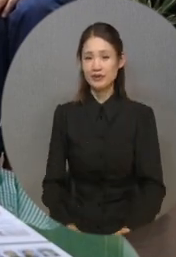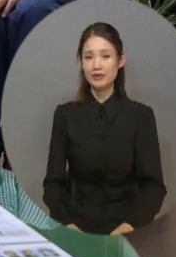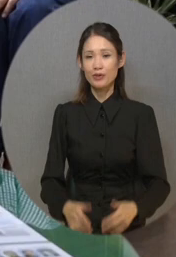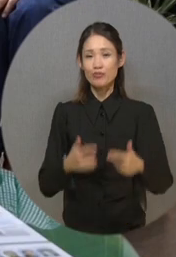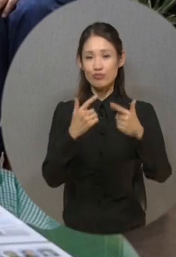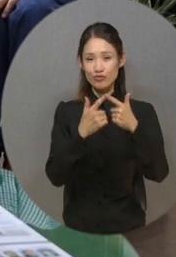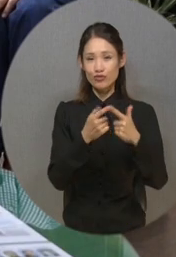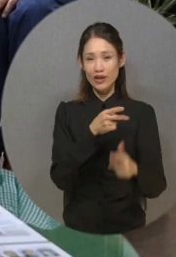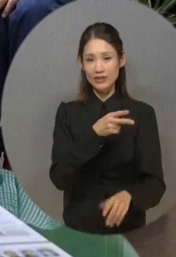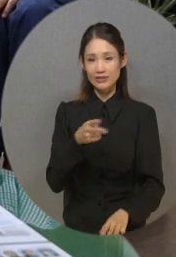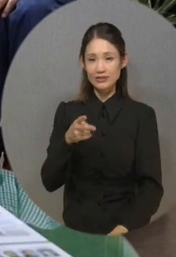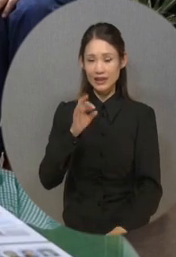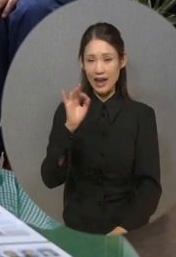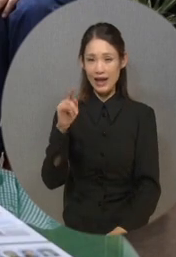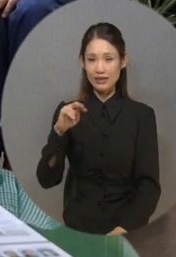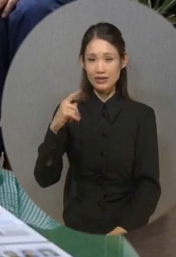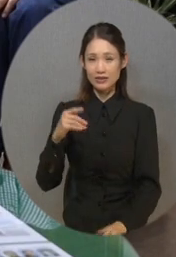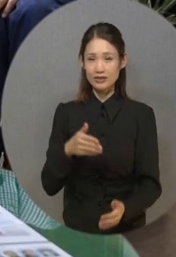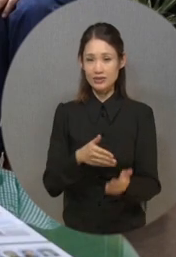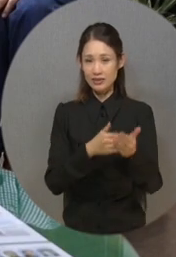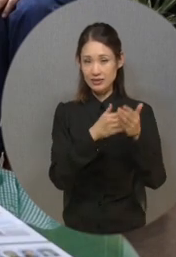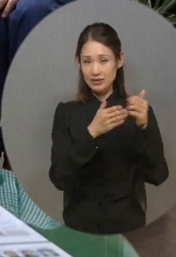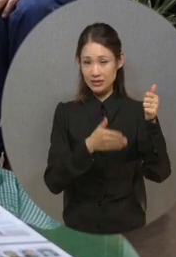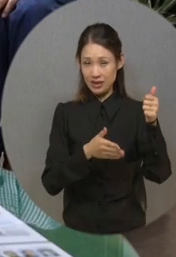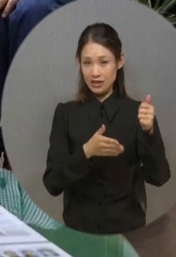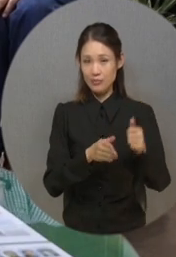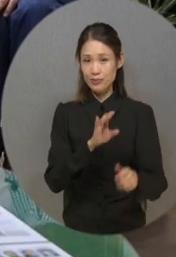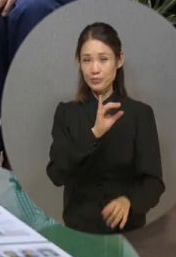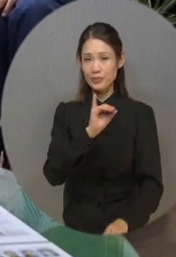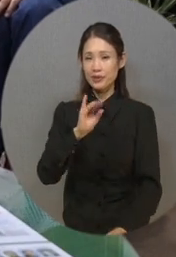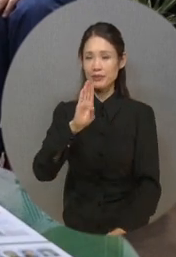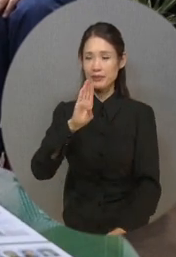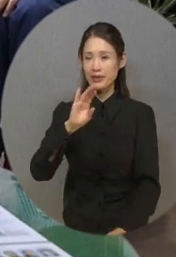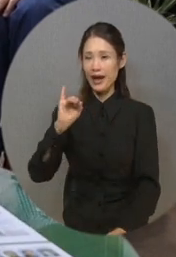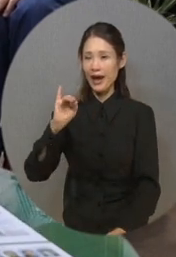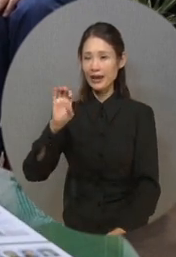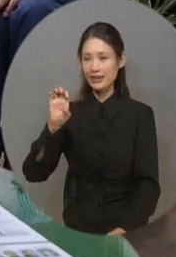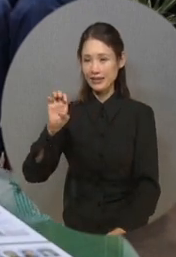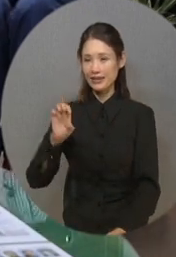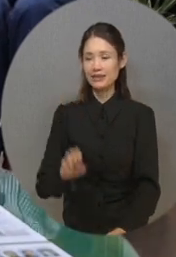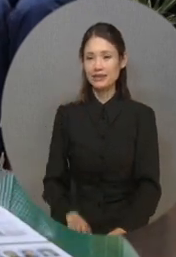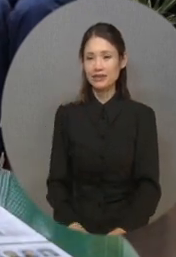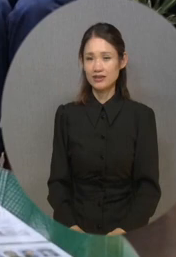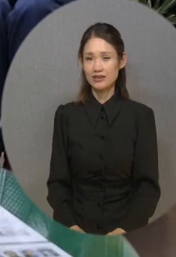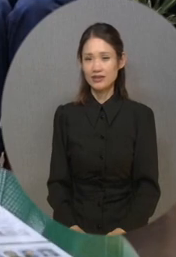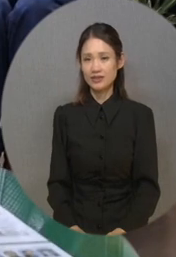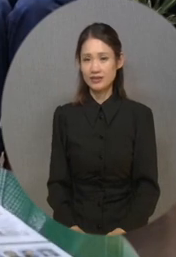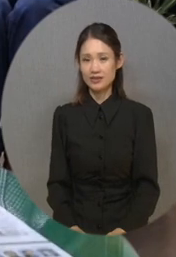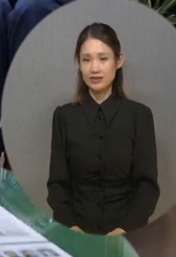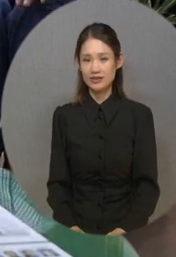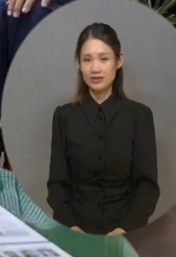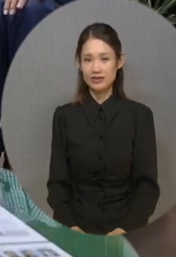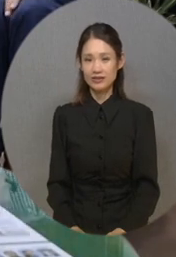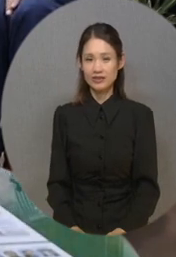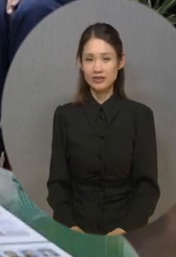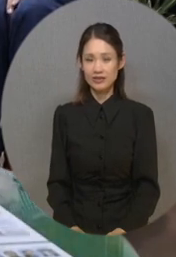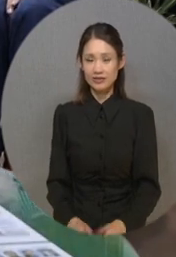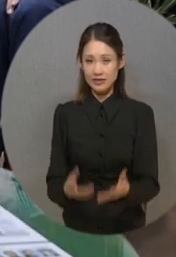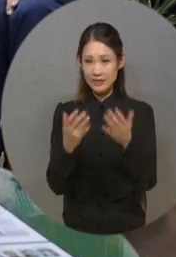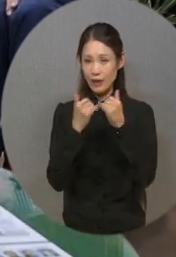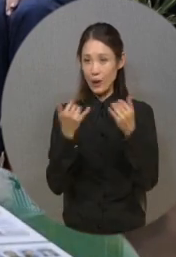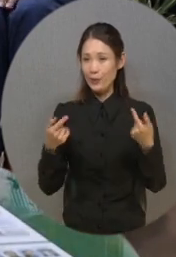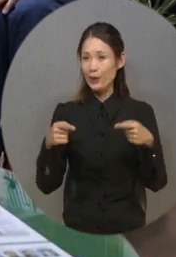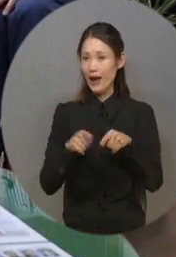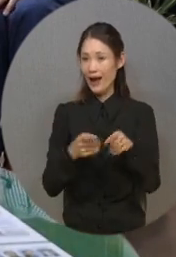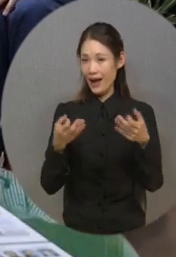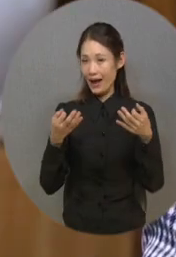이즈 엑스포 이렇게 제안을 하면 전부 BIE 이렇게 우리도 BIE. 예, BIE. 예, 전부 우리 시청자분들 해주세요. 네. 그렇게 해주십시오. 네.